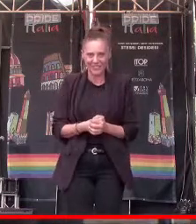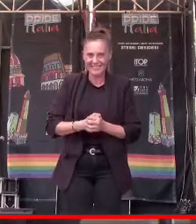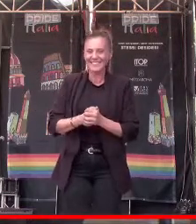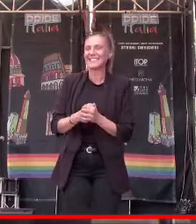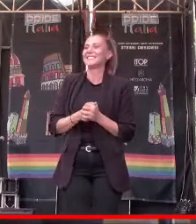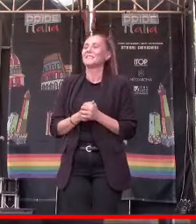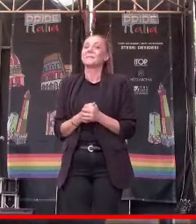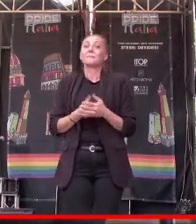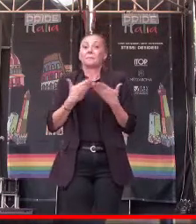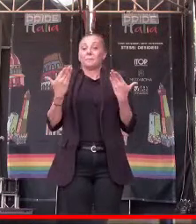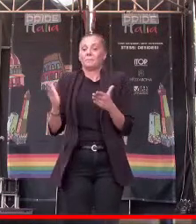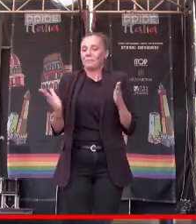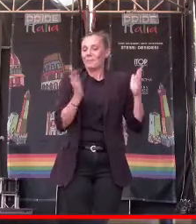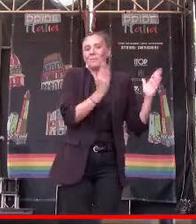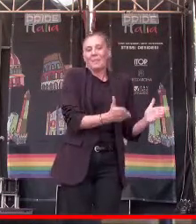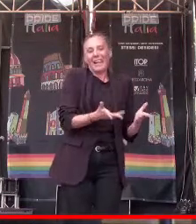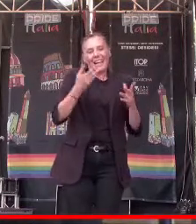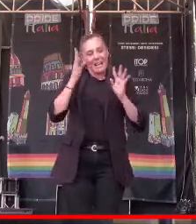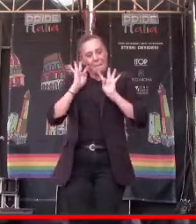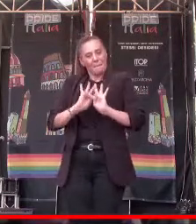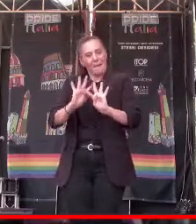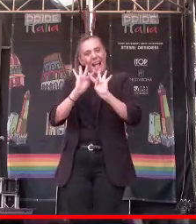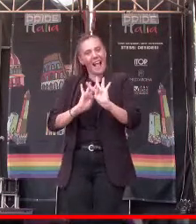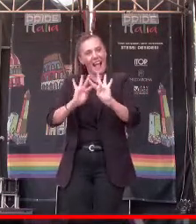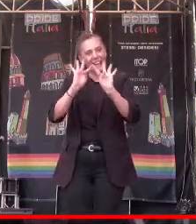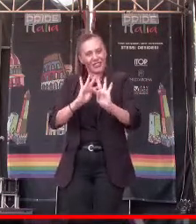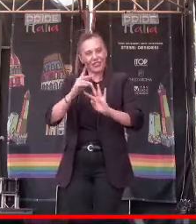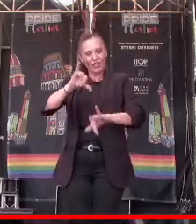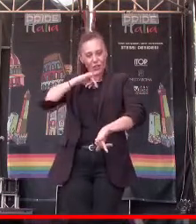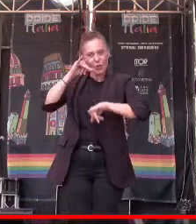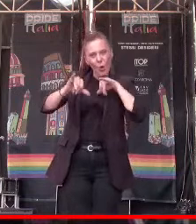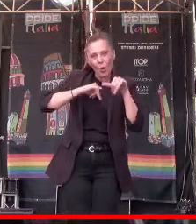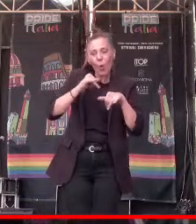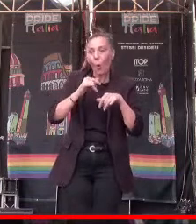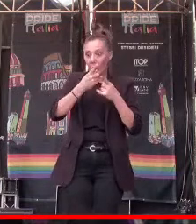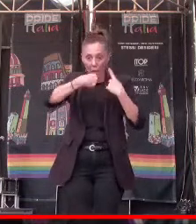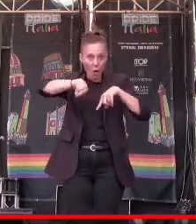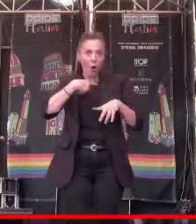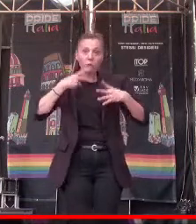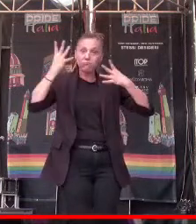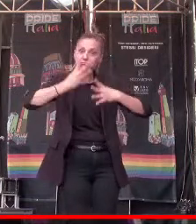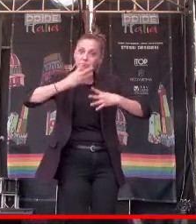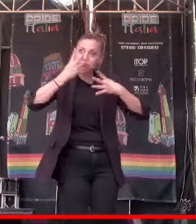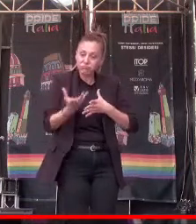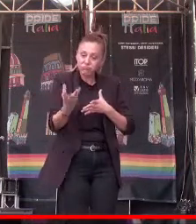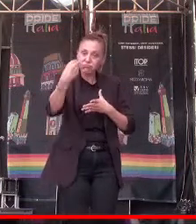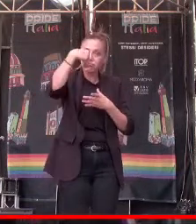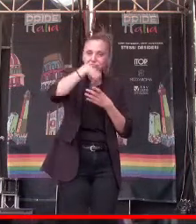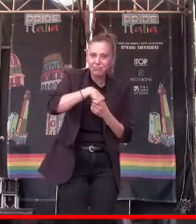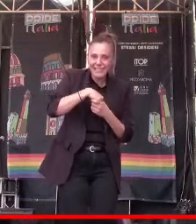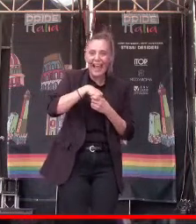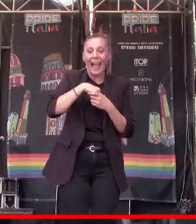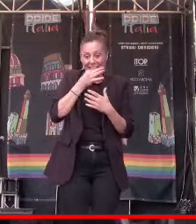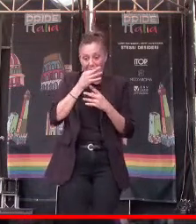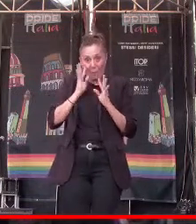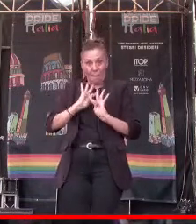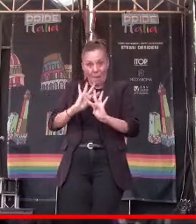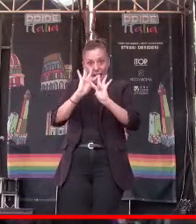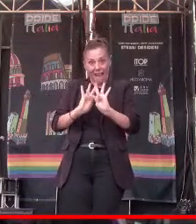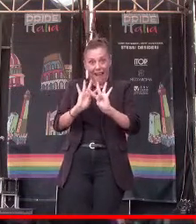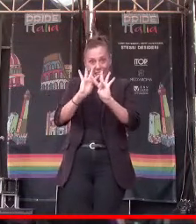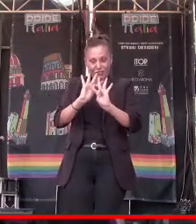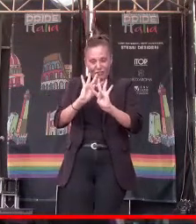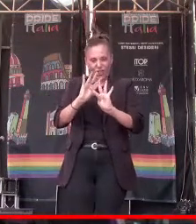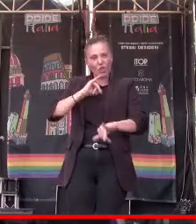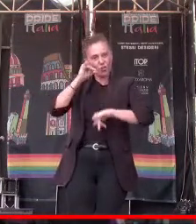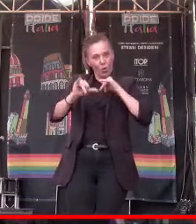Ma invece delle Marce del Dolore, noi organizziamo delle passeggiate inclusive. Noi dalle Marce del Dolore siamo arrivati appunto fino